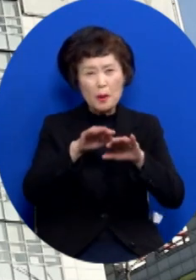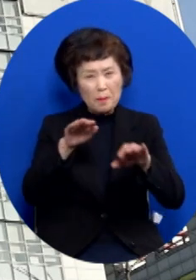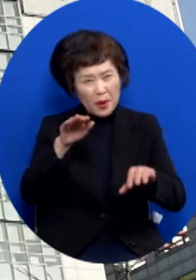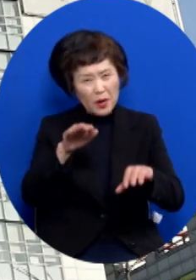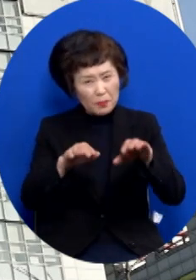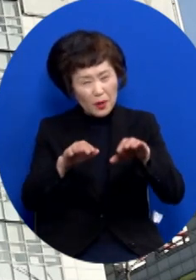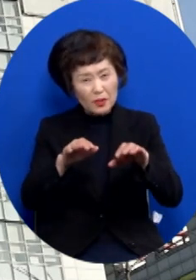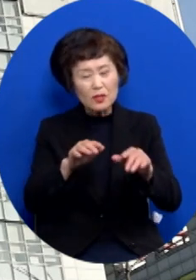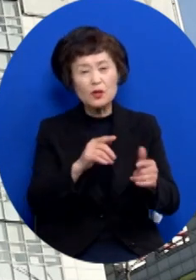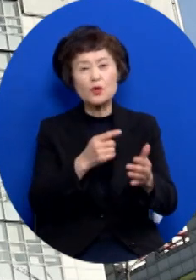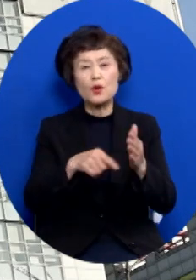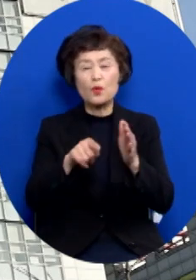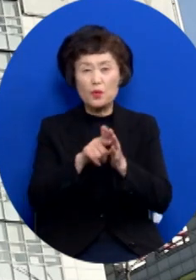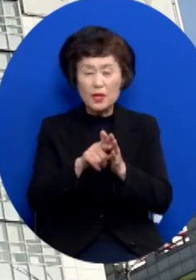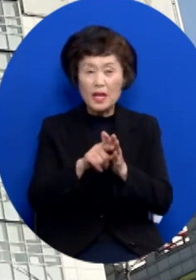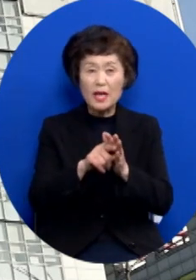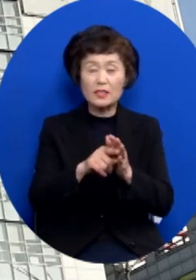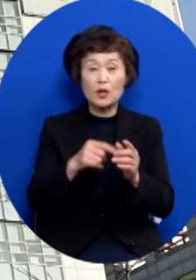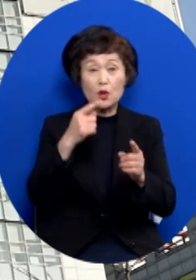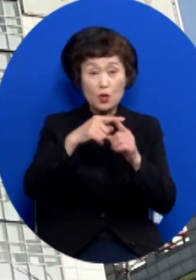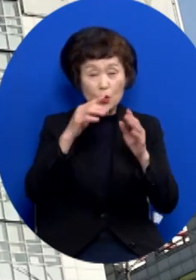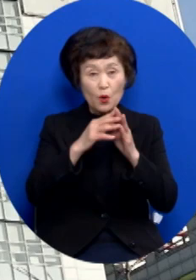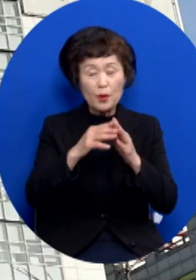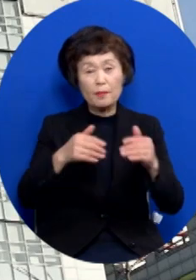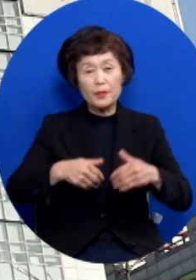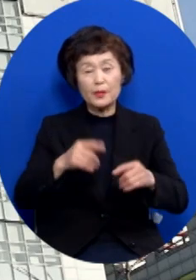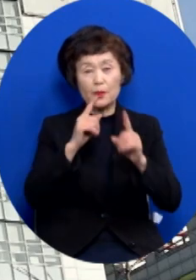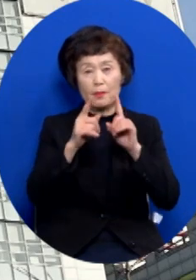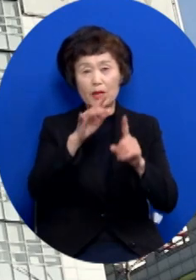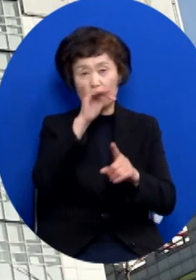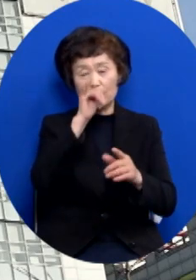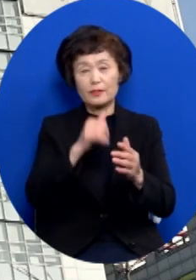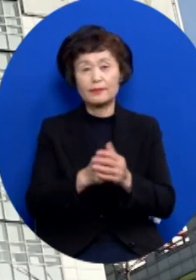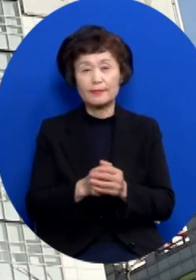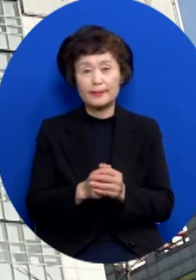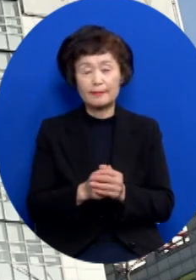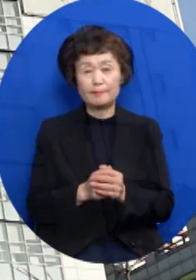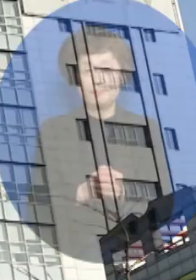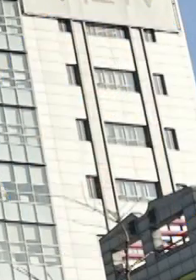교회 수도 늘어난 것으로 집계됐습니다. 지금까지 오늘의 주요 단신이었습니다.